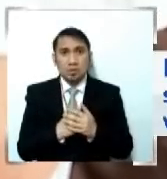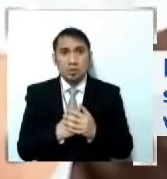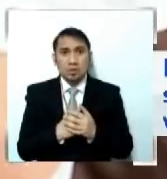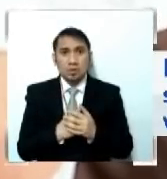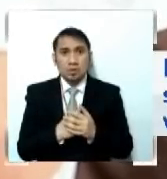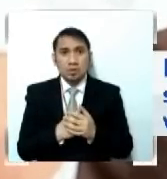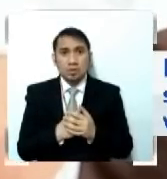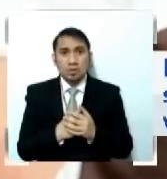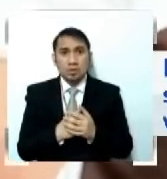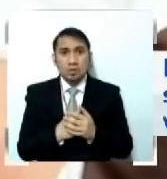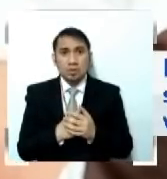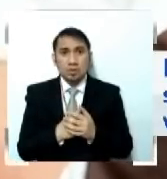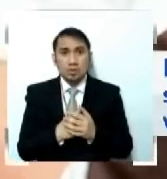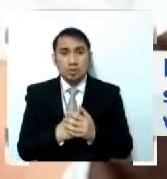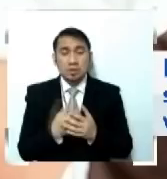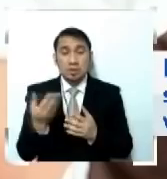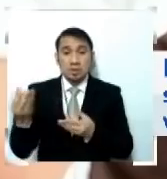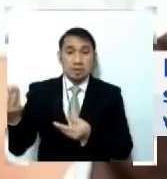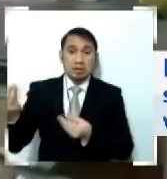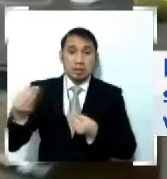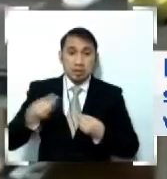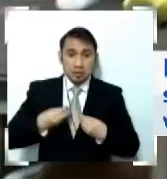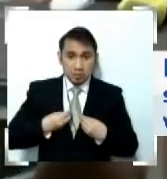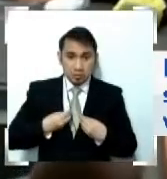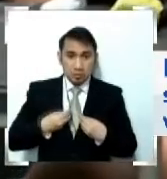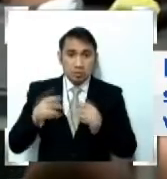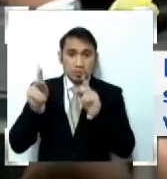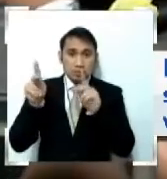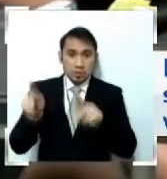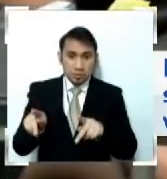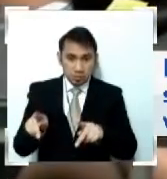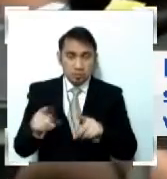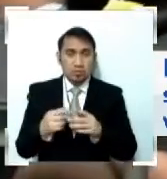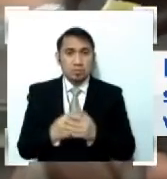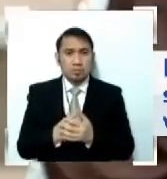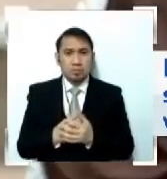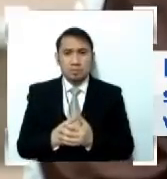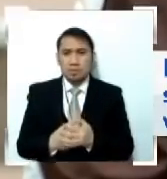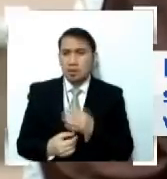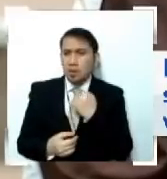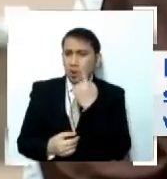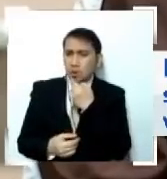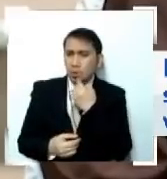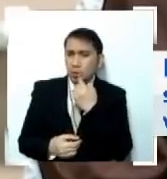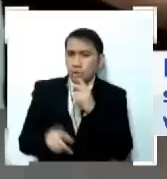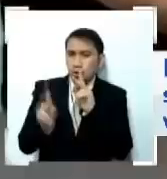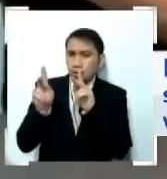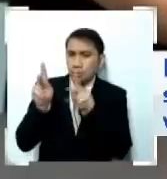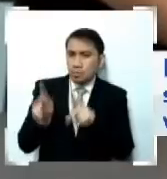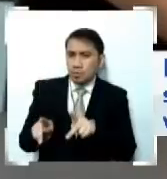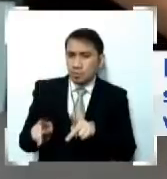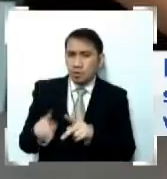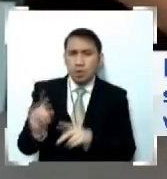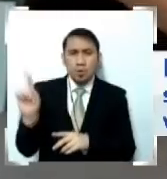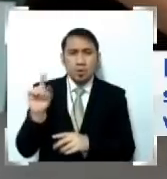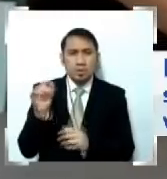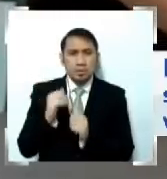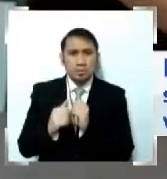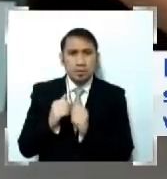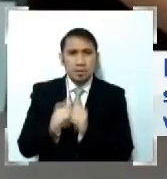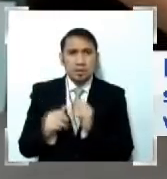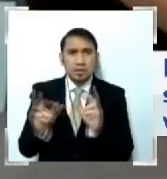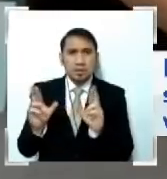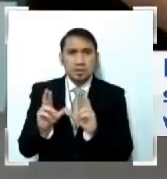kusang bigay po sa akin ng taong yun. Sino yung taong yun? Ano tong resibo? Pwede ko pong hindi